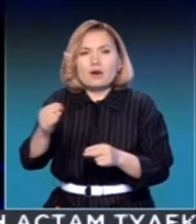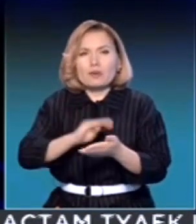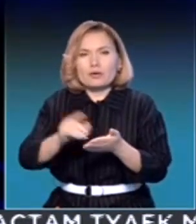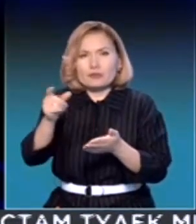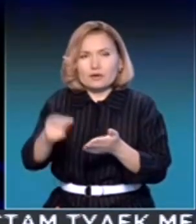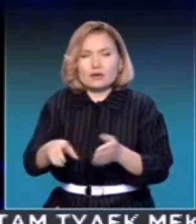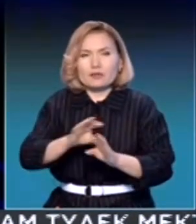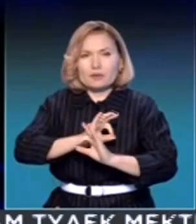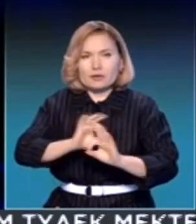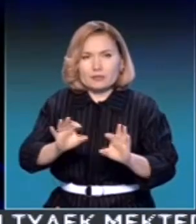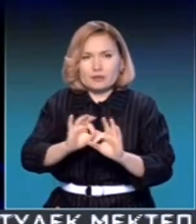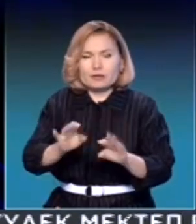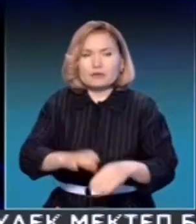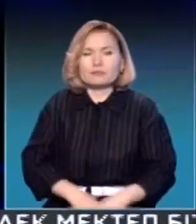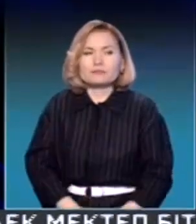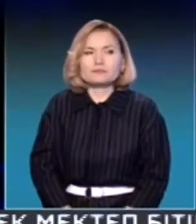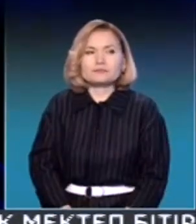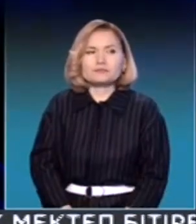дабыл қағатын жағдай деп отыр.